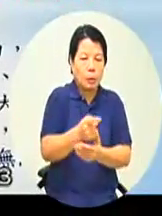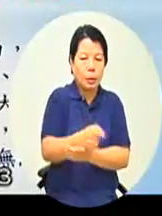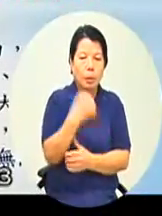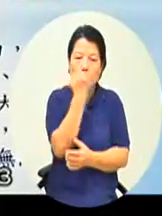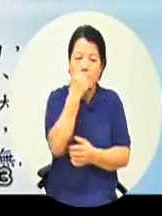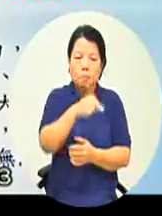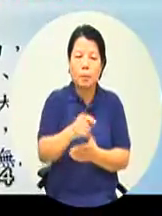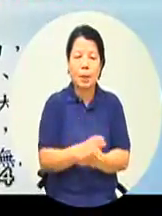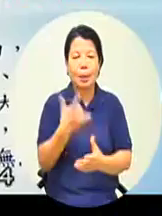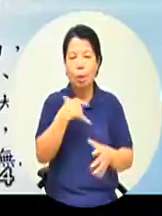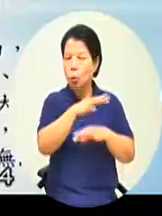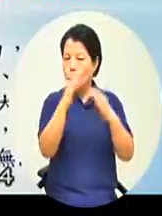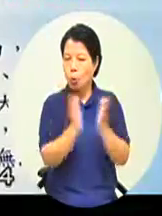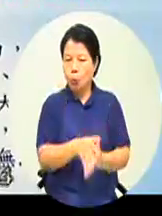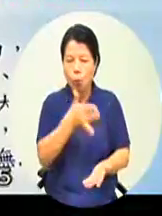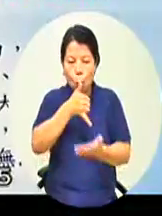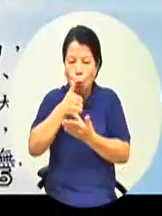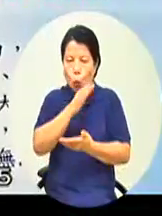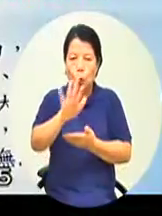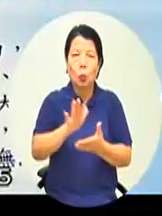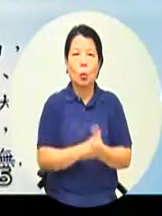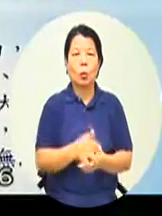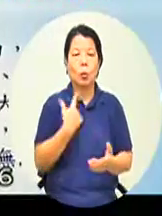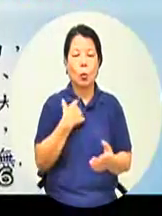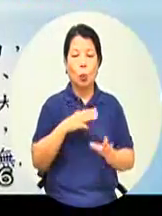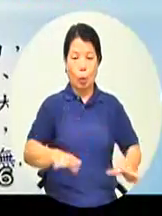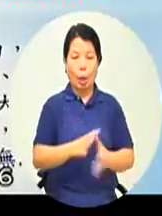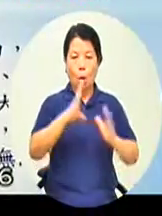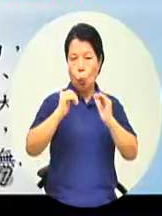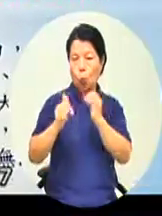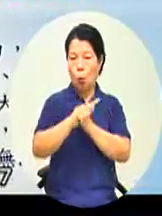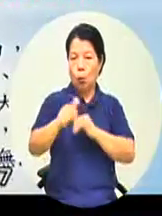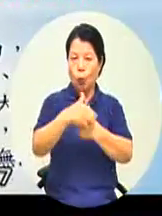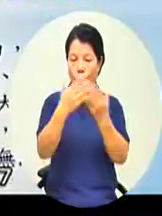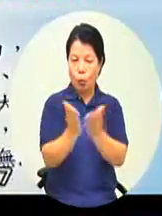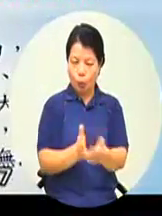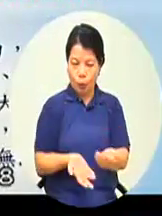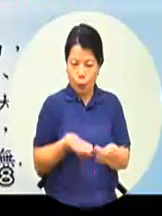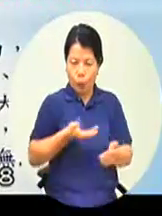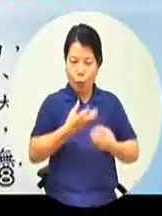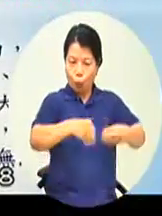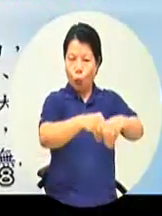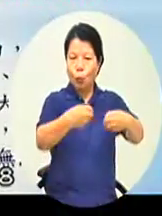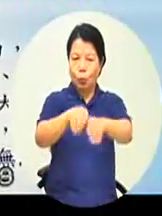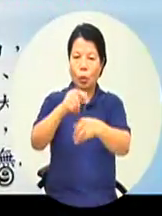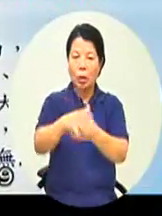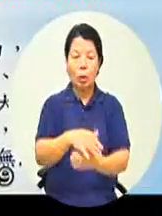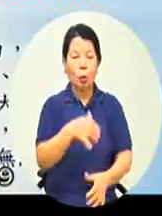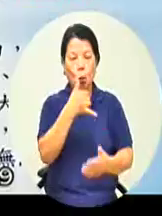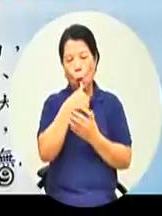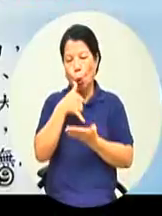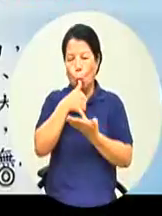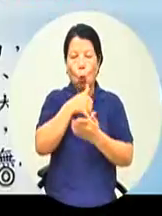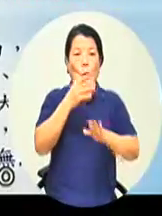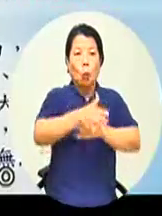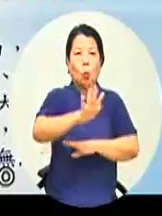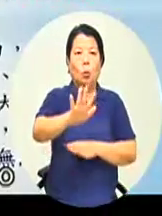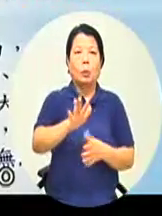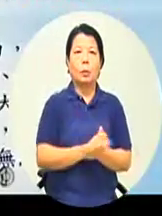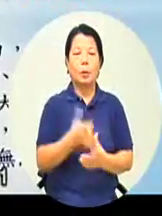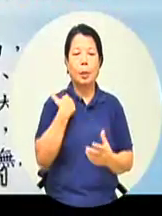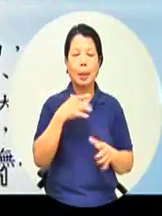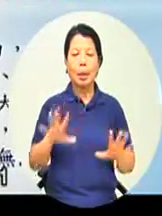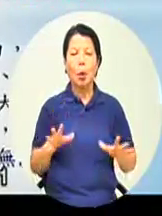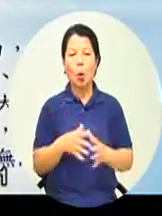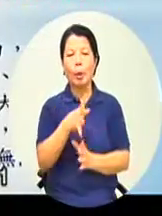所以他也去、哦、那以及朋友拿着这个当礼物，半推半就，然后最后只要尝试过之后，然后因为同侪的